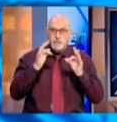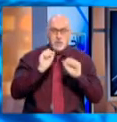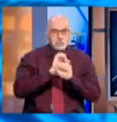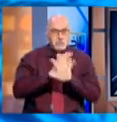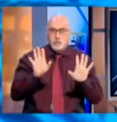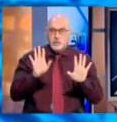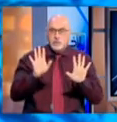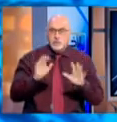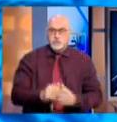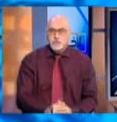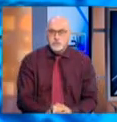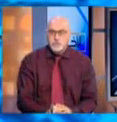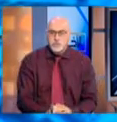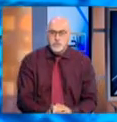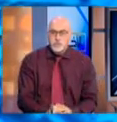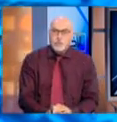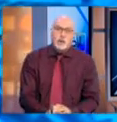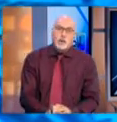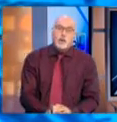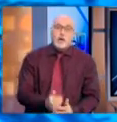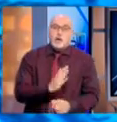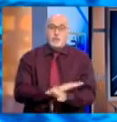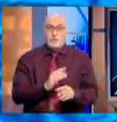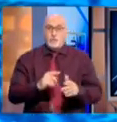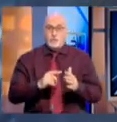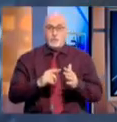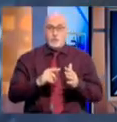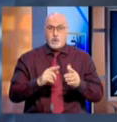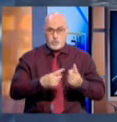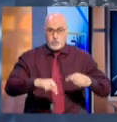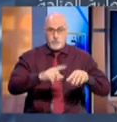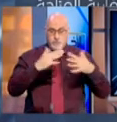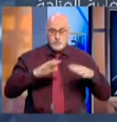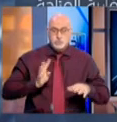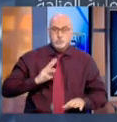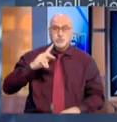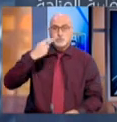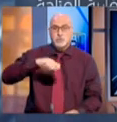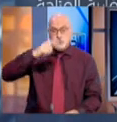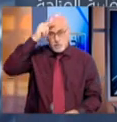شفاف وعقلاني. وقبل اختتام الجلسة، وجه السيد رئيس الجمهورية الحكومة